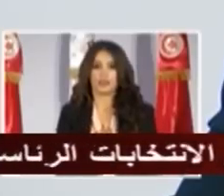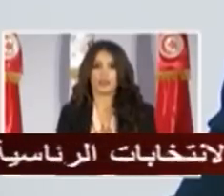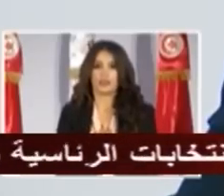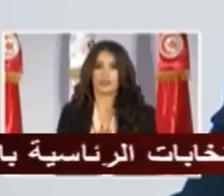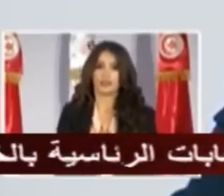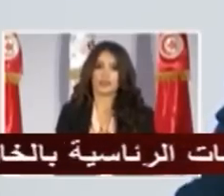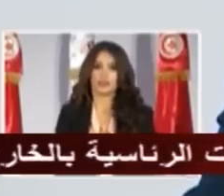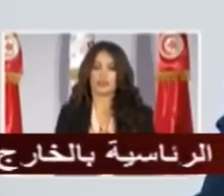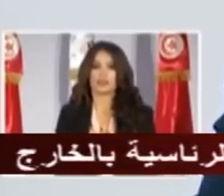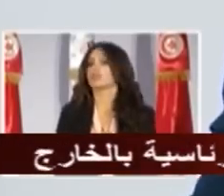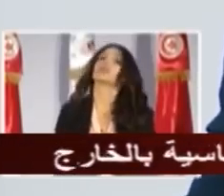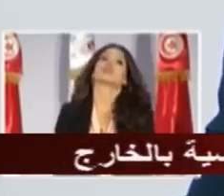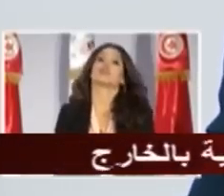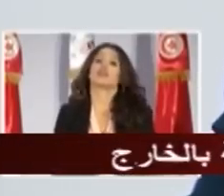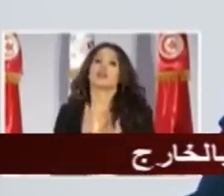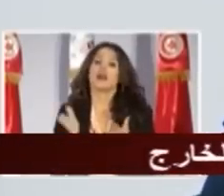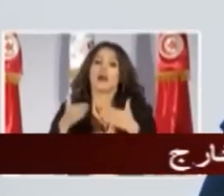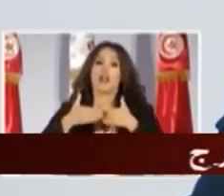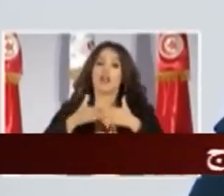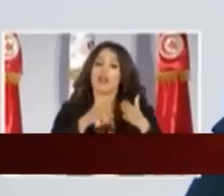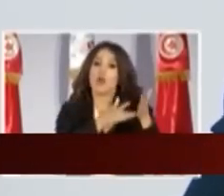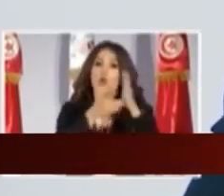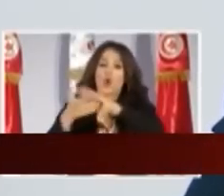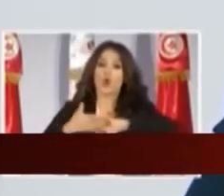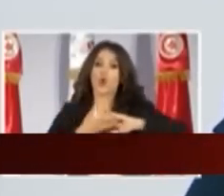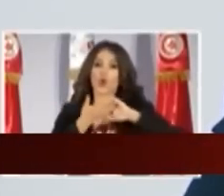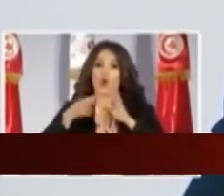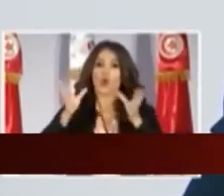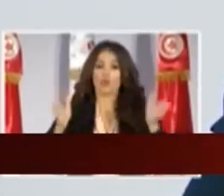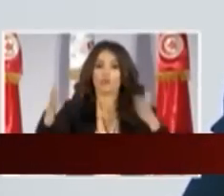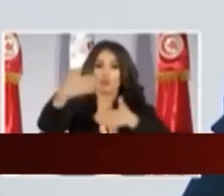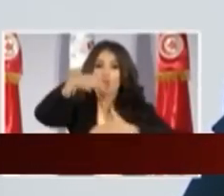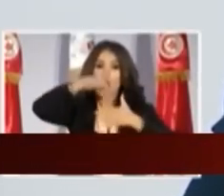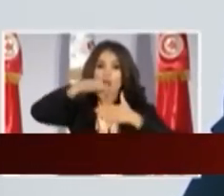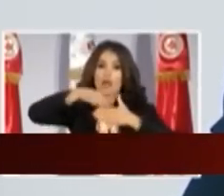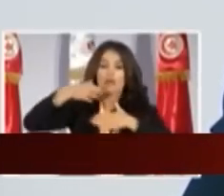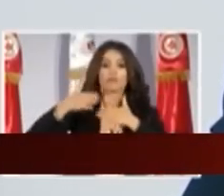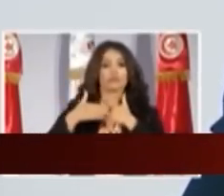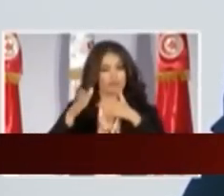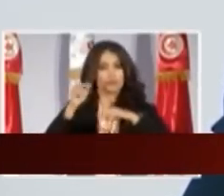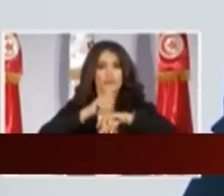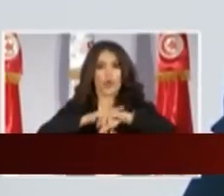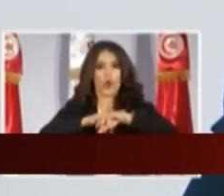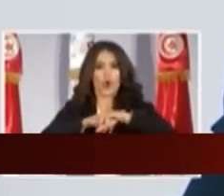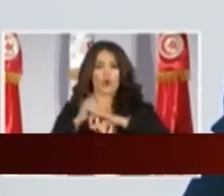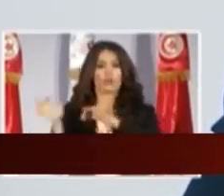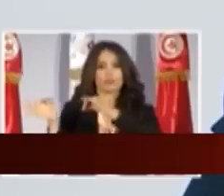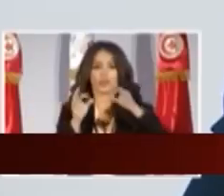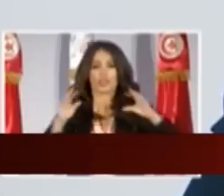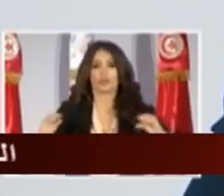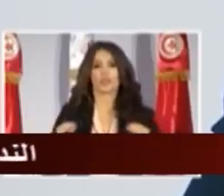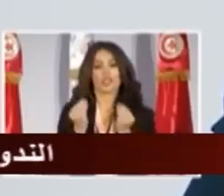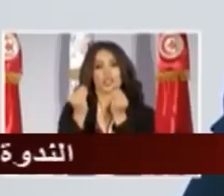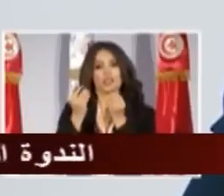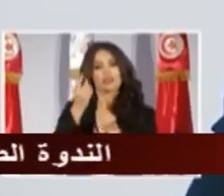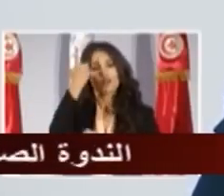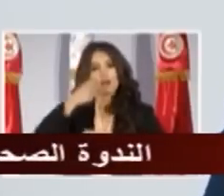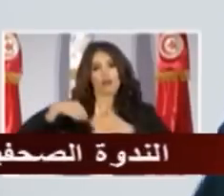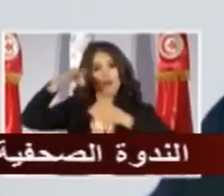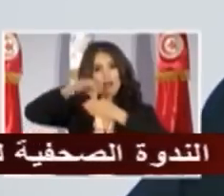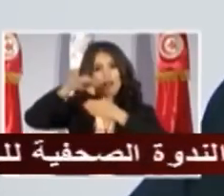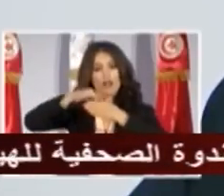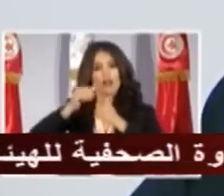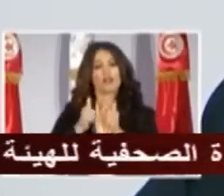تم فتح جميع المركز و مكاتب الاقتراع في الوقت وانطلاق عمليه الانتخاب الخاصه بالانتخابات